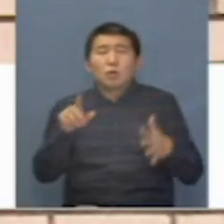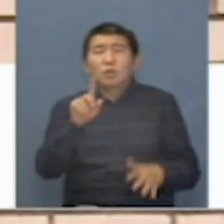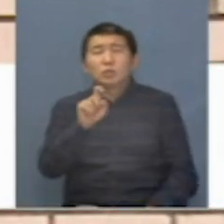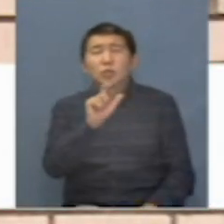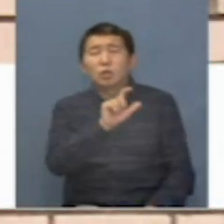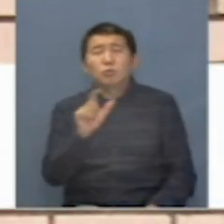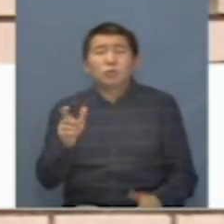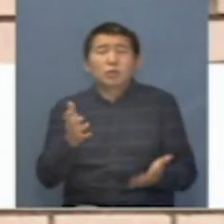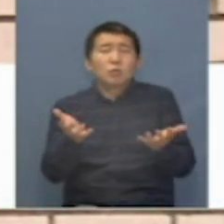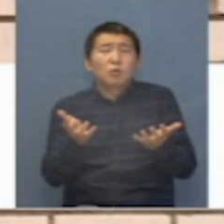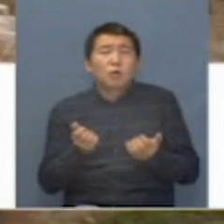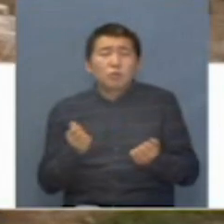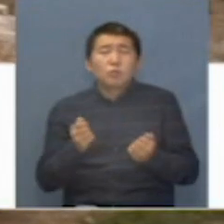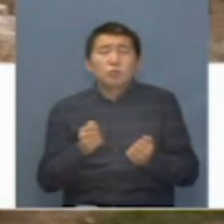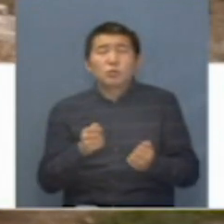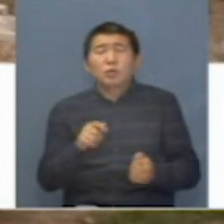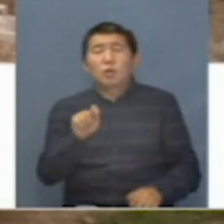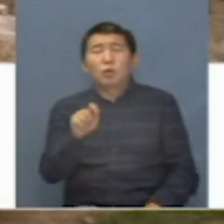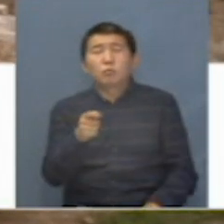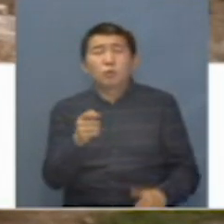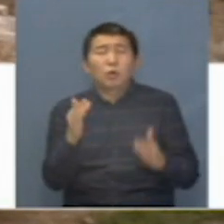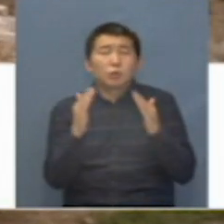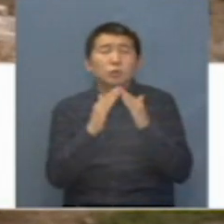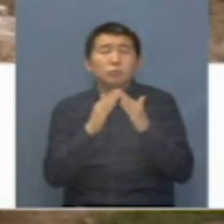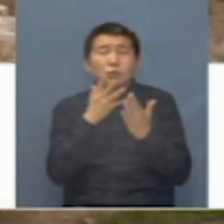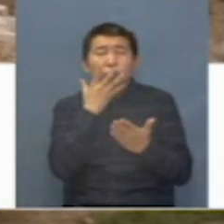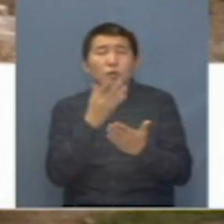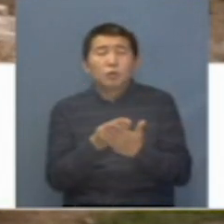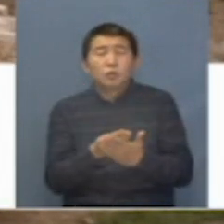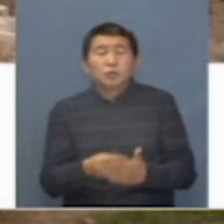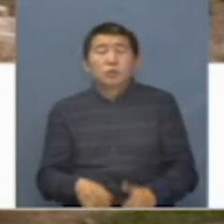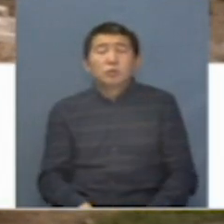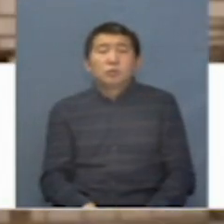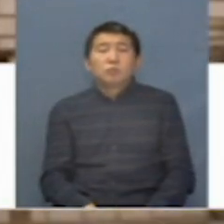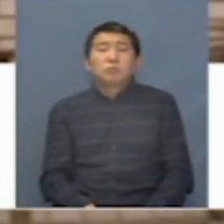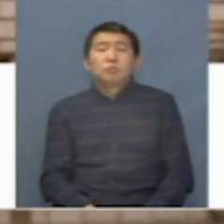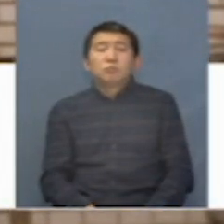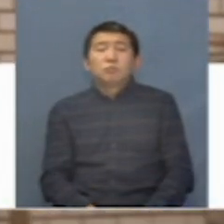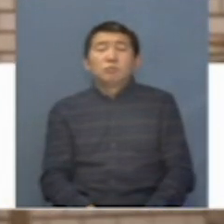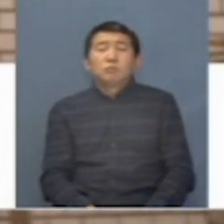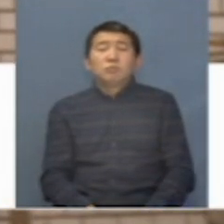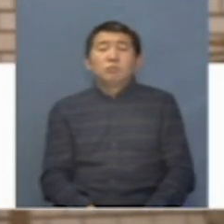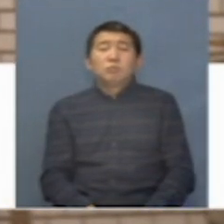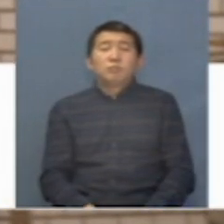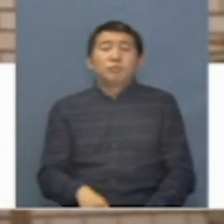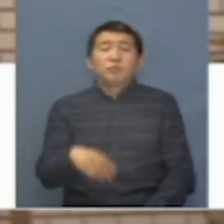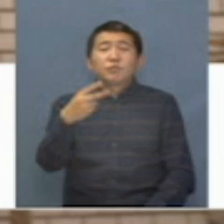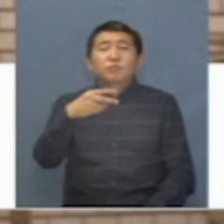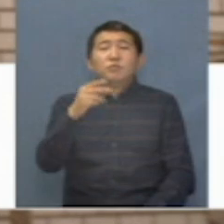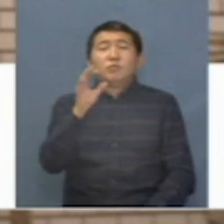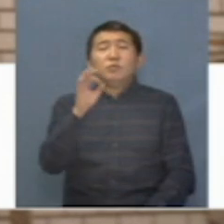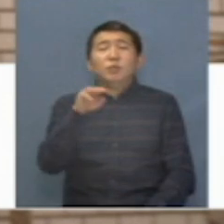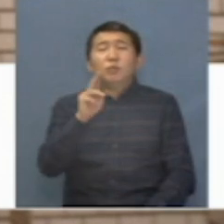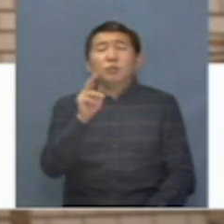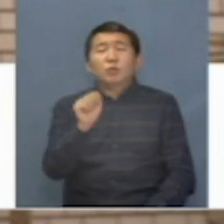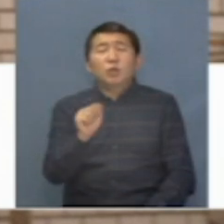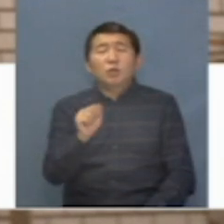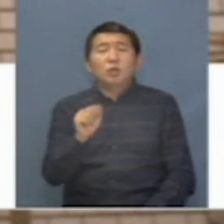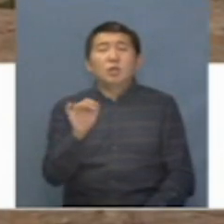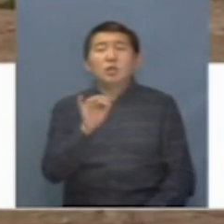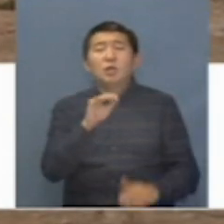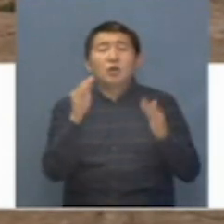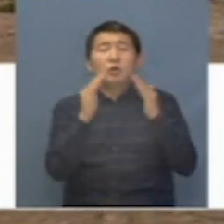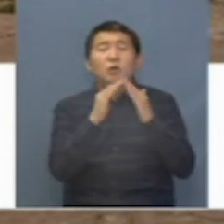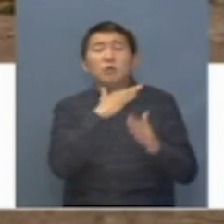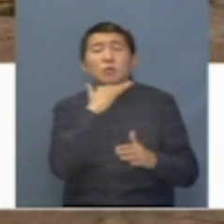күткен баспанасының кілтін алды. Бұл үйлердің әрқайсы шаруашылық жүргізуге арналған 20 соттық учаскемен жабдықталған. Үйлер көп